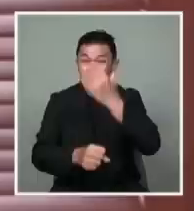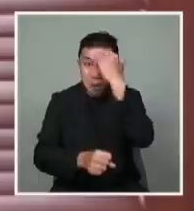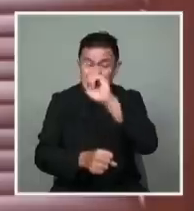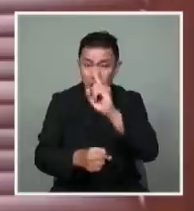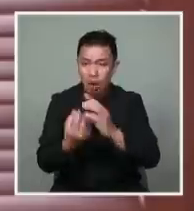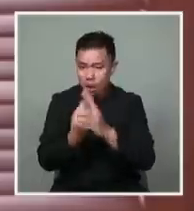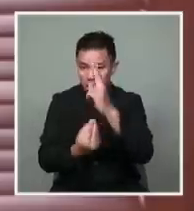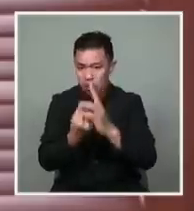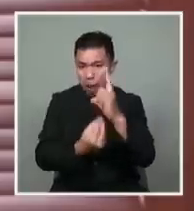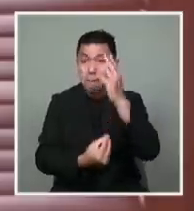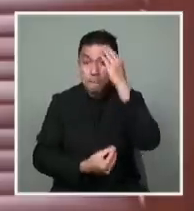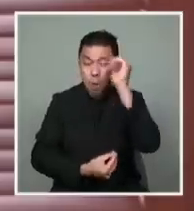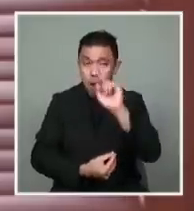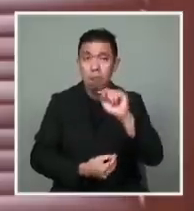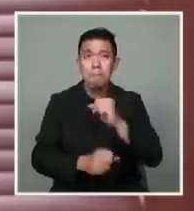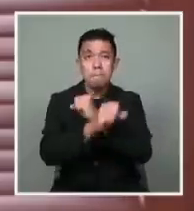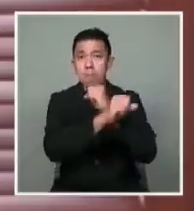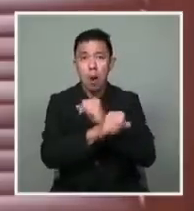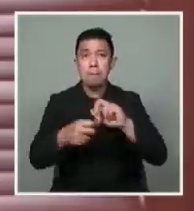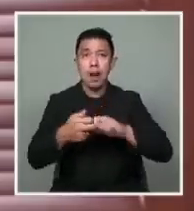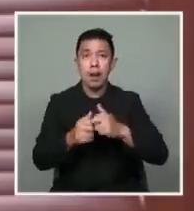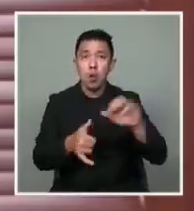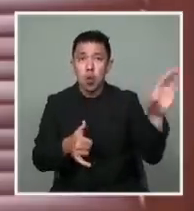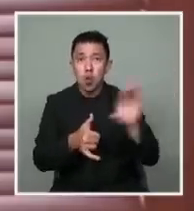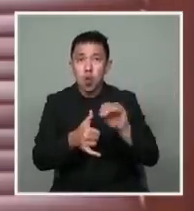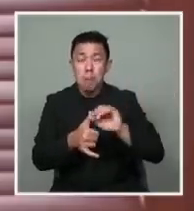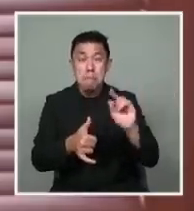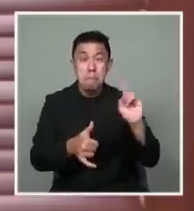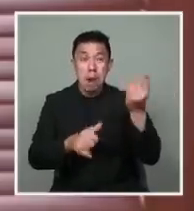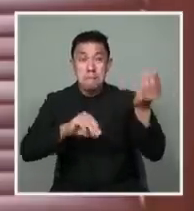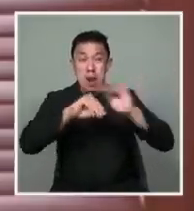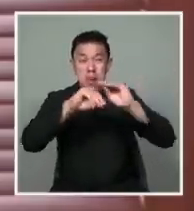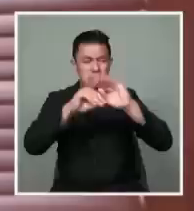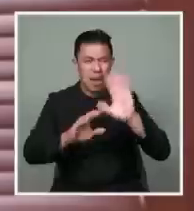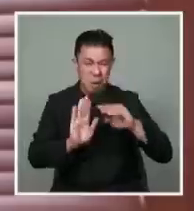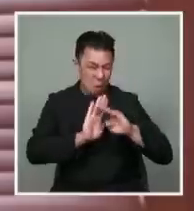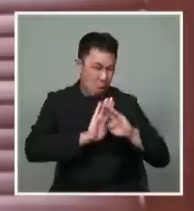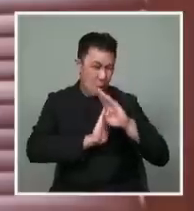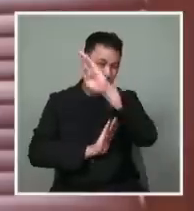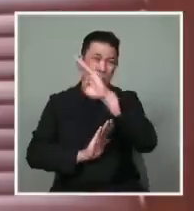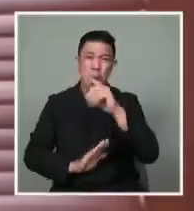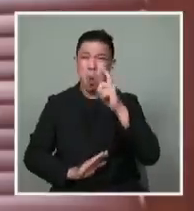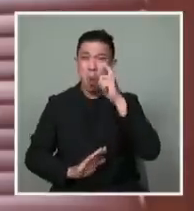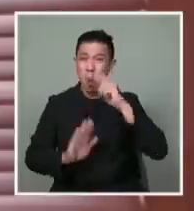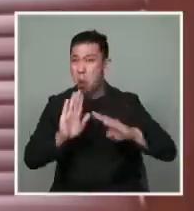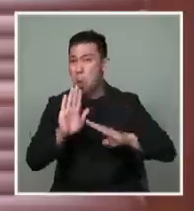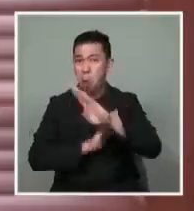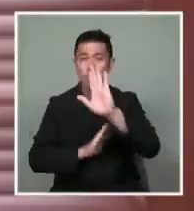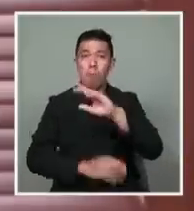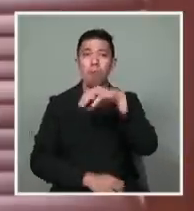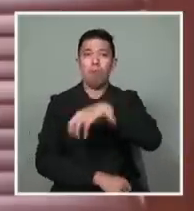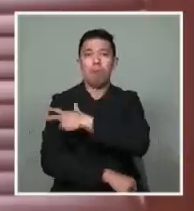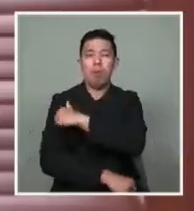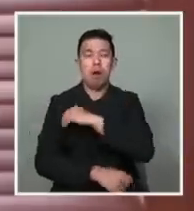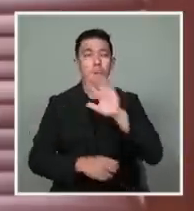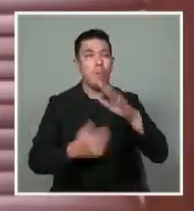ง 2-3 สัปดาห์นี้เพื่อป้องกันไม่ให้มีจำนวนผู้ติดเชื้อมันเพิ่มขึ้นมันเพิ่มอยู่แล้วนะคะแต่ว่าไม่ให้เพิ่มอย่างสูงเพราะว่าระบบสาธารณสุขของ